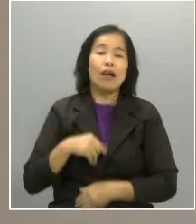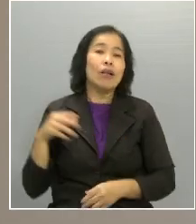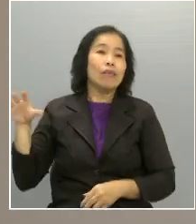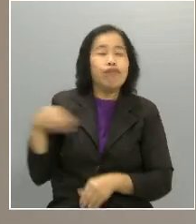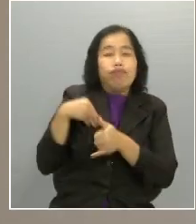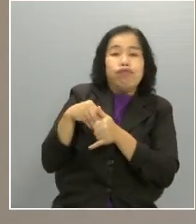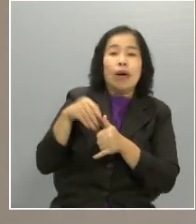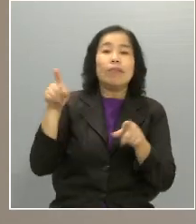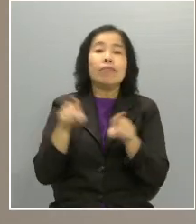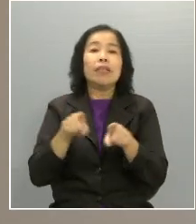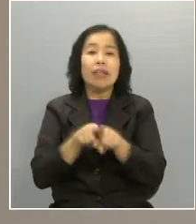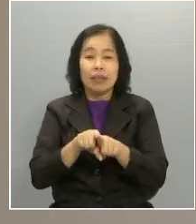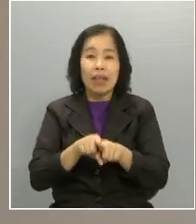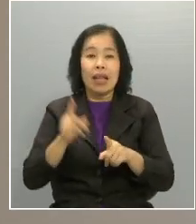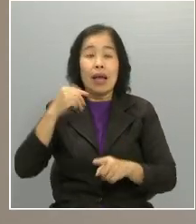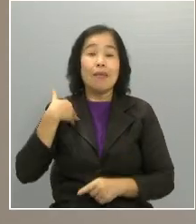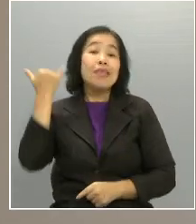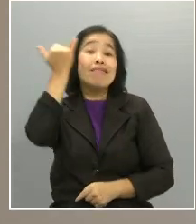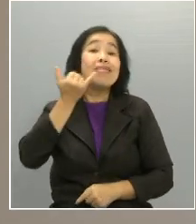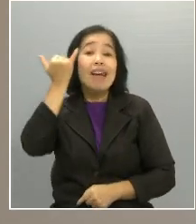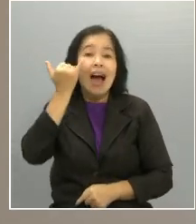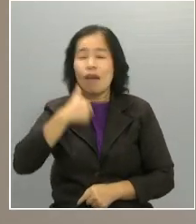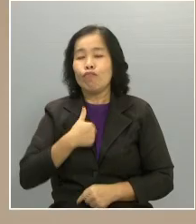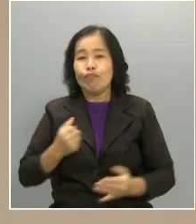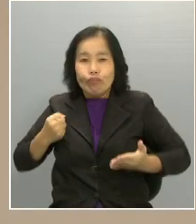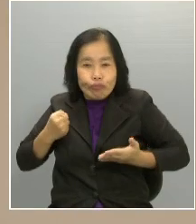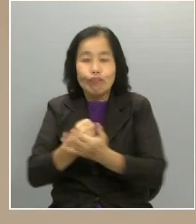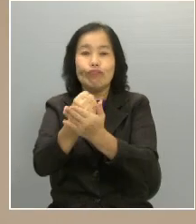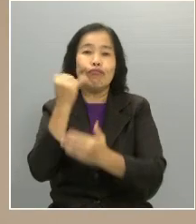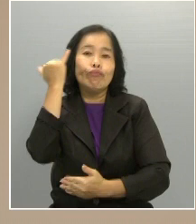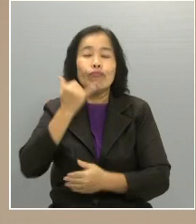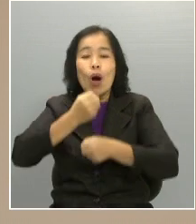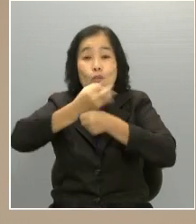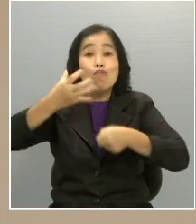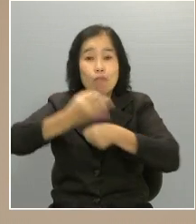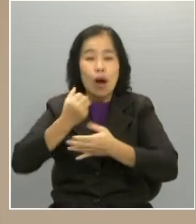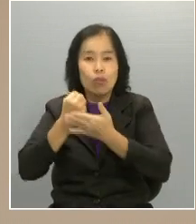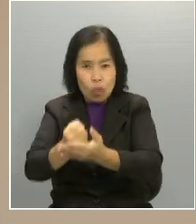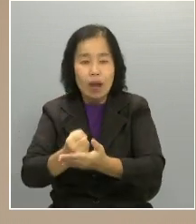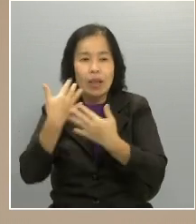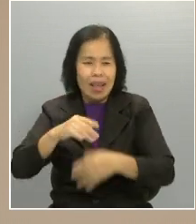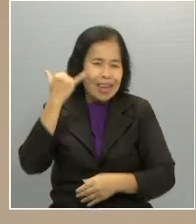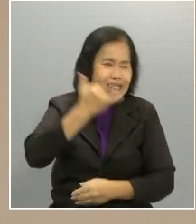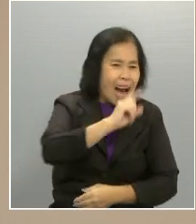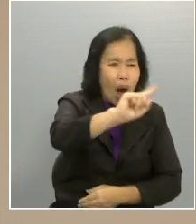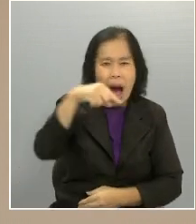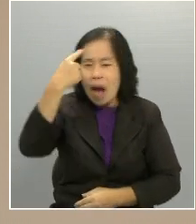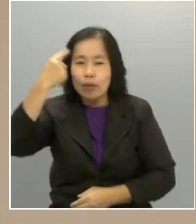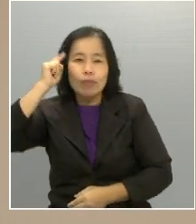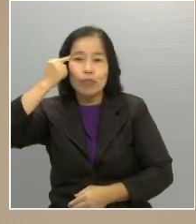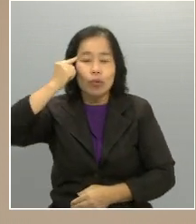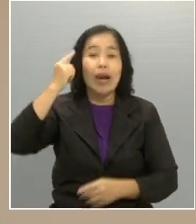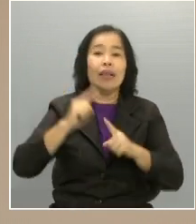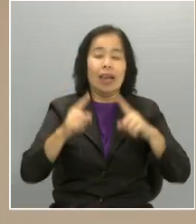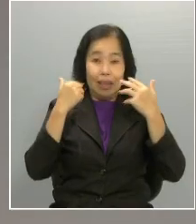ว่าตามข่าวนะฮะมีคุณยายใจเด็ดเข้าไปให้ความช่วยเหลือน้องอย่างทันท่วงทียังหาไม่เจอนะว่าคุณยายคนนั้นเป็นใคร แต่ตอน